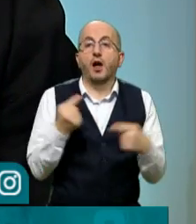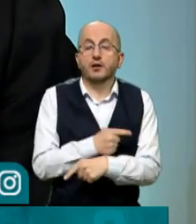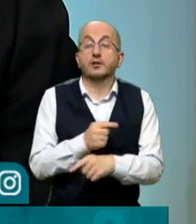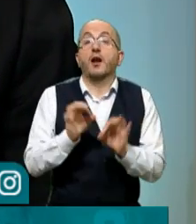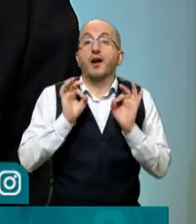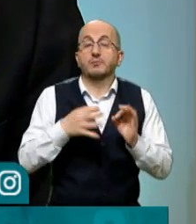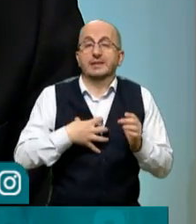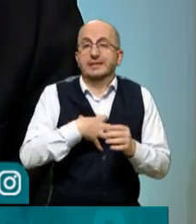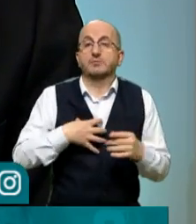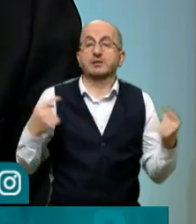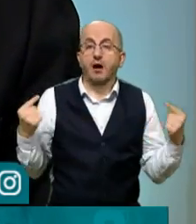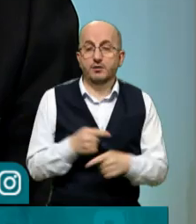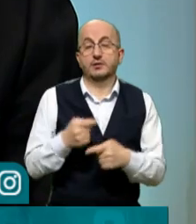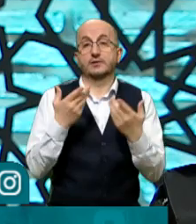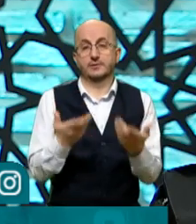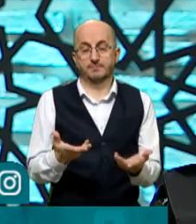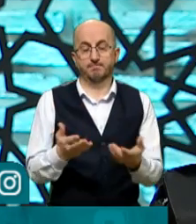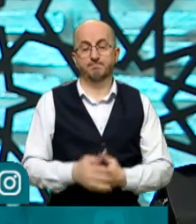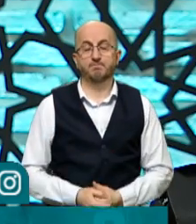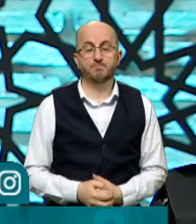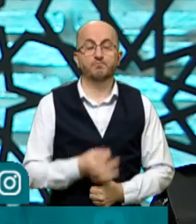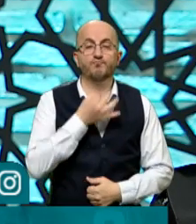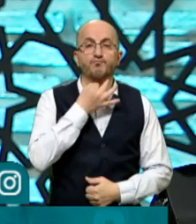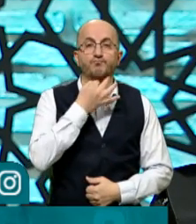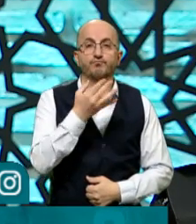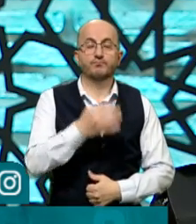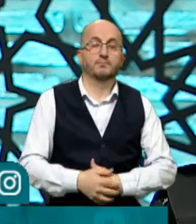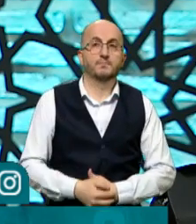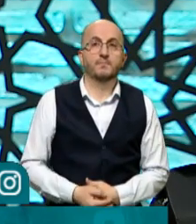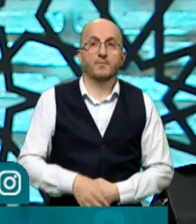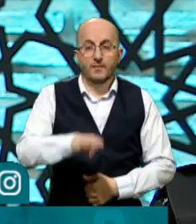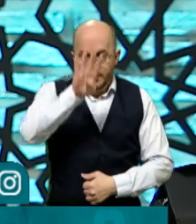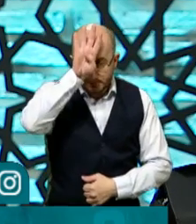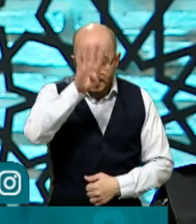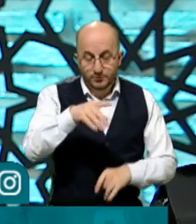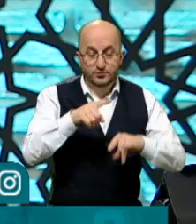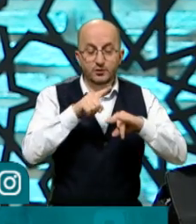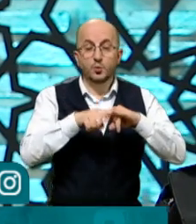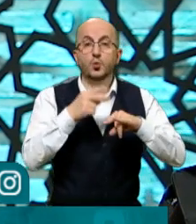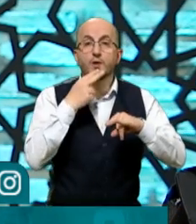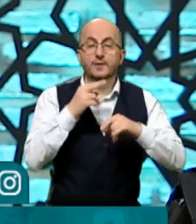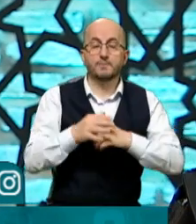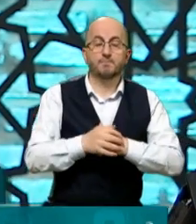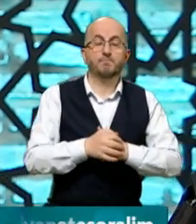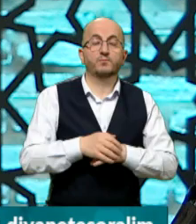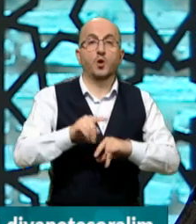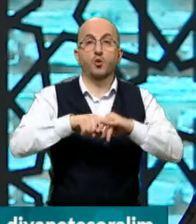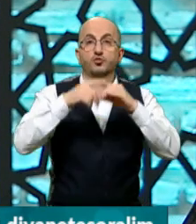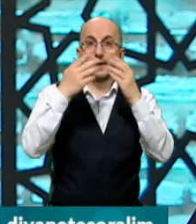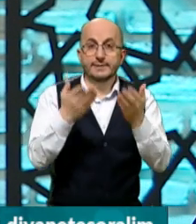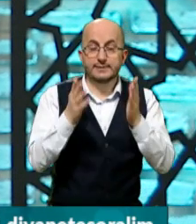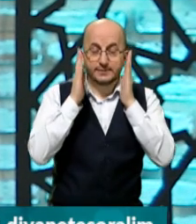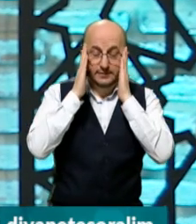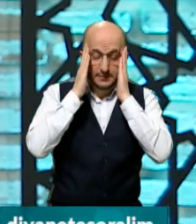de dinimize aykırıdır. Peki hocam, teşekkür ederiz. İstanbul'dan Huriye Hanım telefon attığımızdaymış. Hoş geldiniz Huriye Hanım.